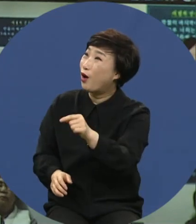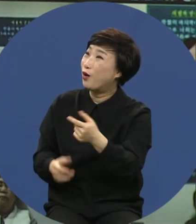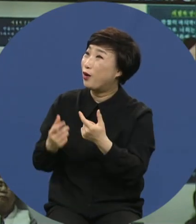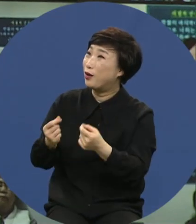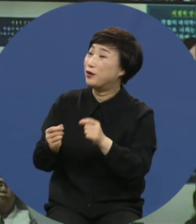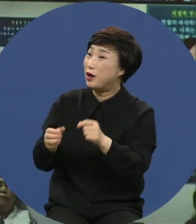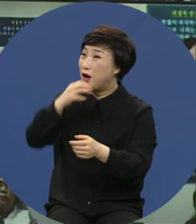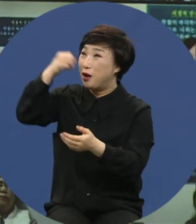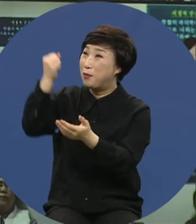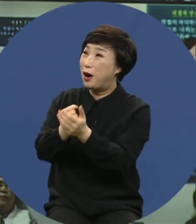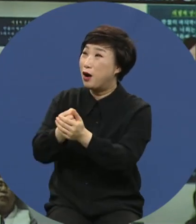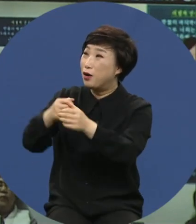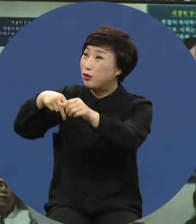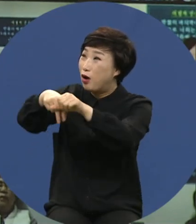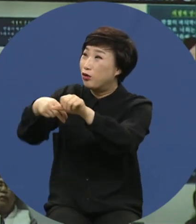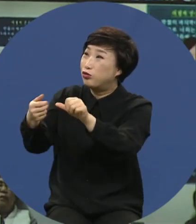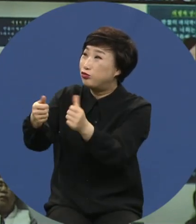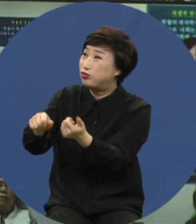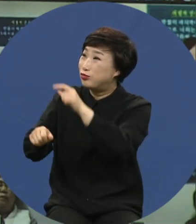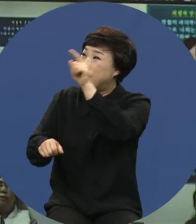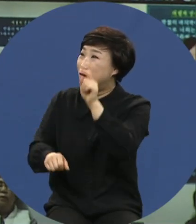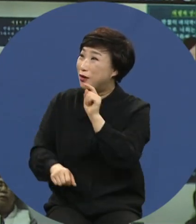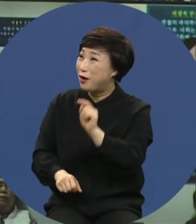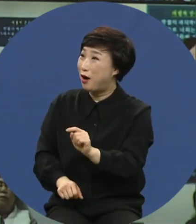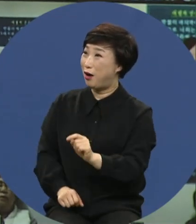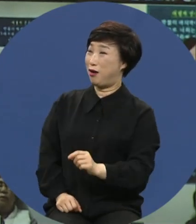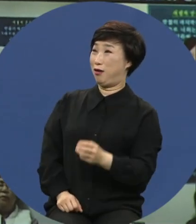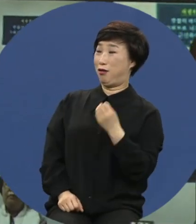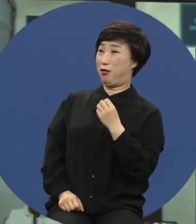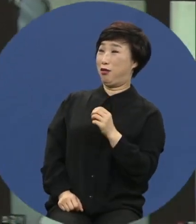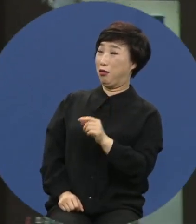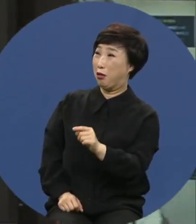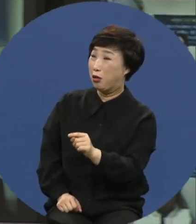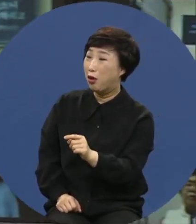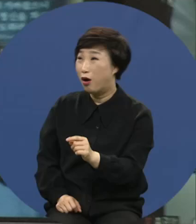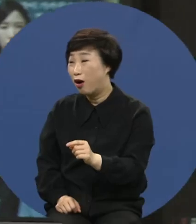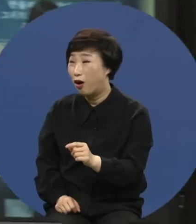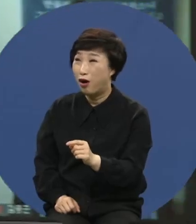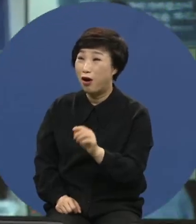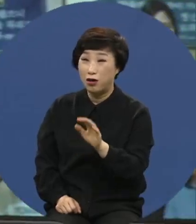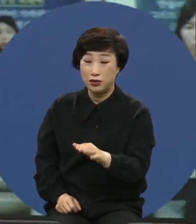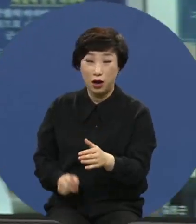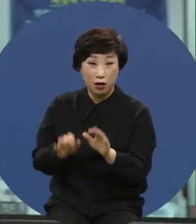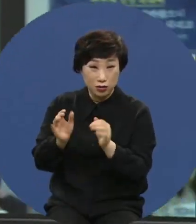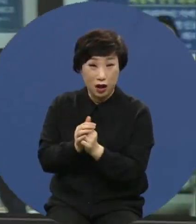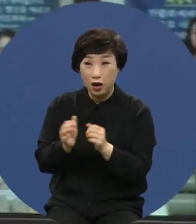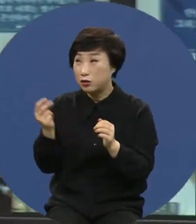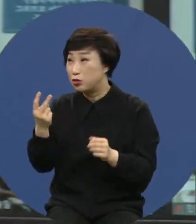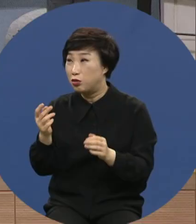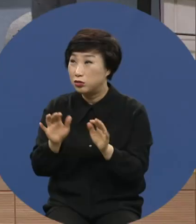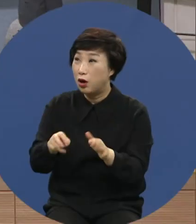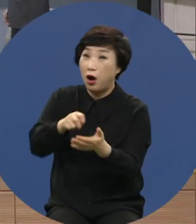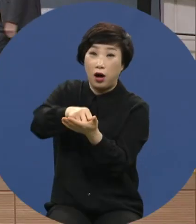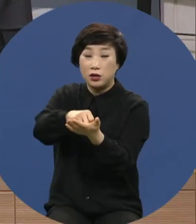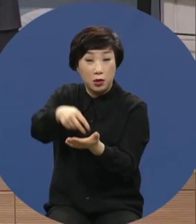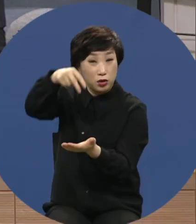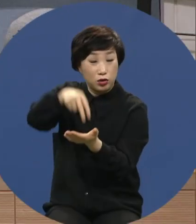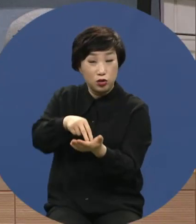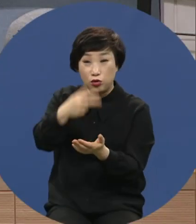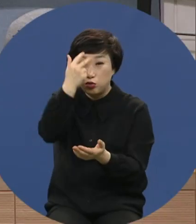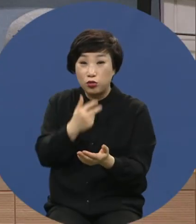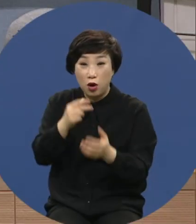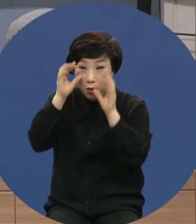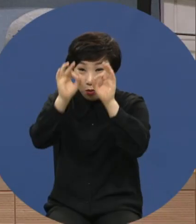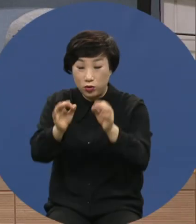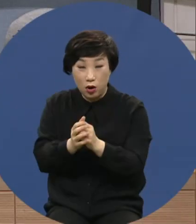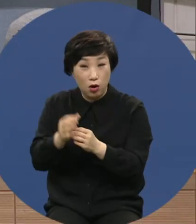저렇게 십자가에 매달려 처절하게 죽느냐? 아, 저분이 안진뱅이를 일으키고 소경을 보게 하고